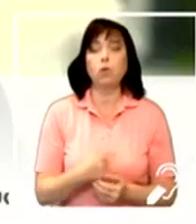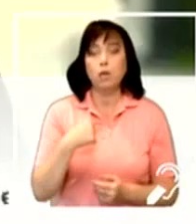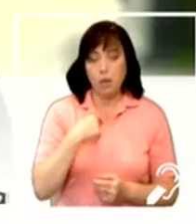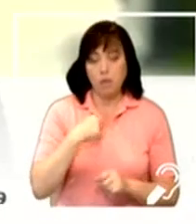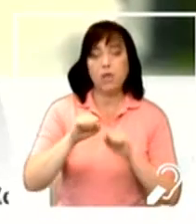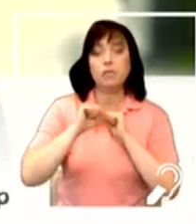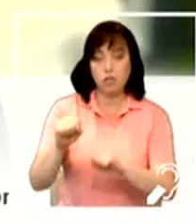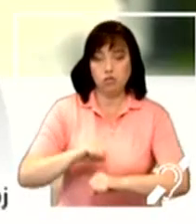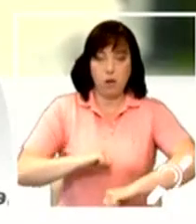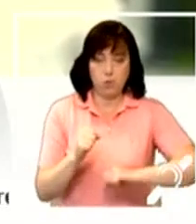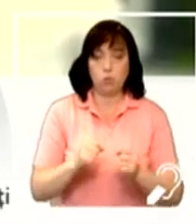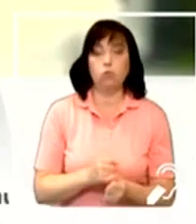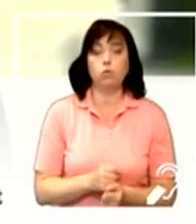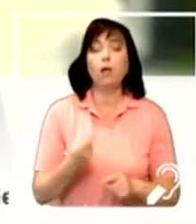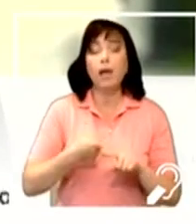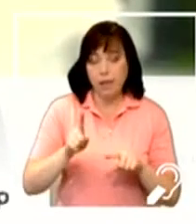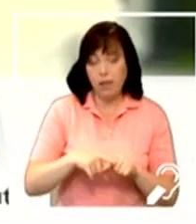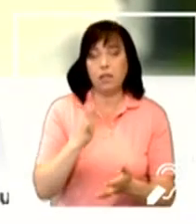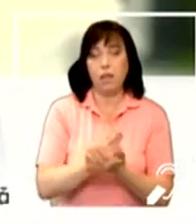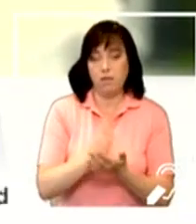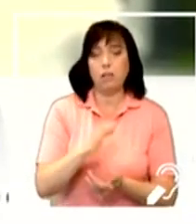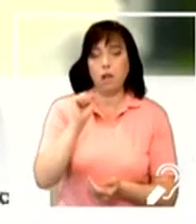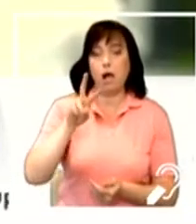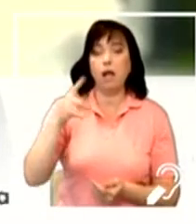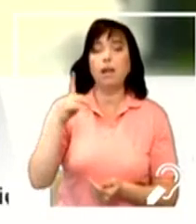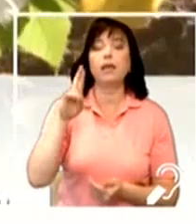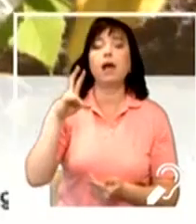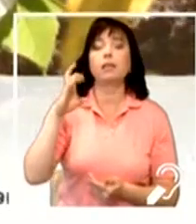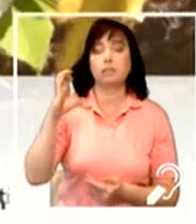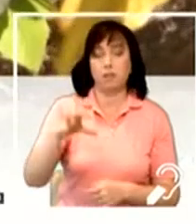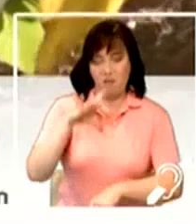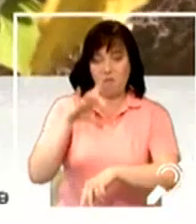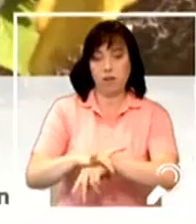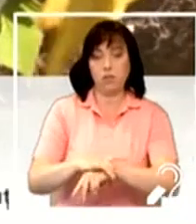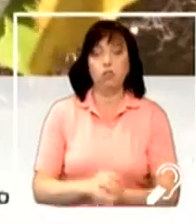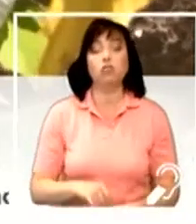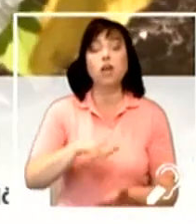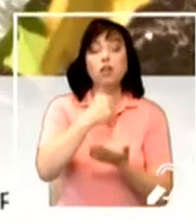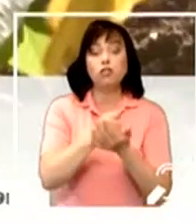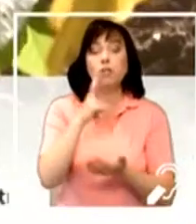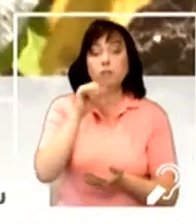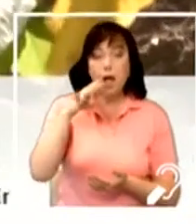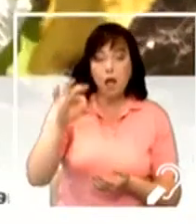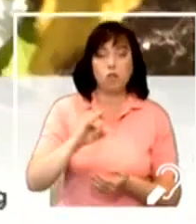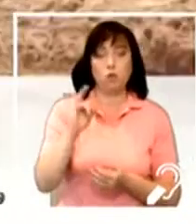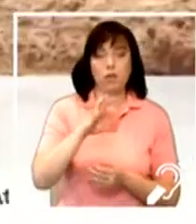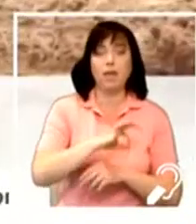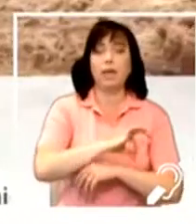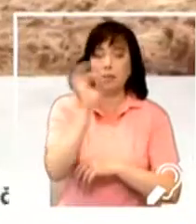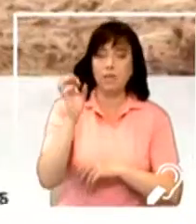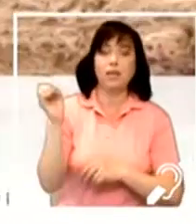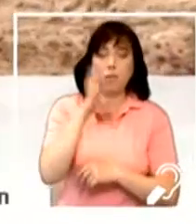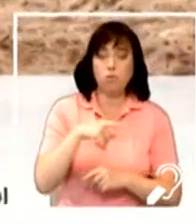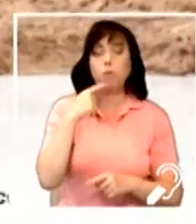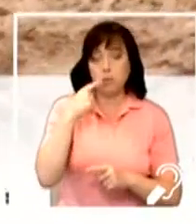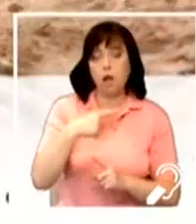ми захищаємо один одного. Це і є альянс. Де факто. Șeful NATO și cancelariile occidentale au răspuns pozitiv